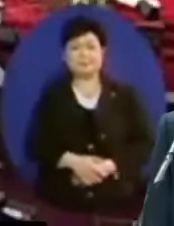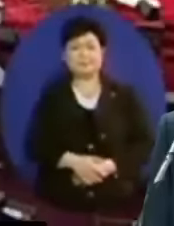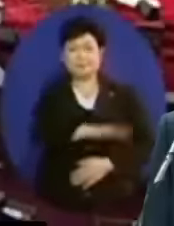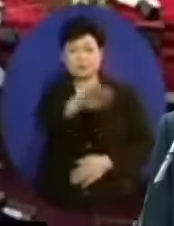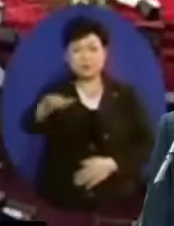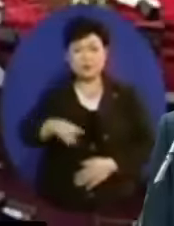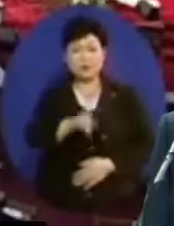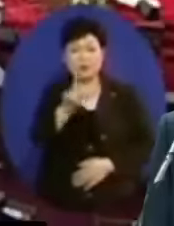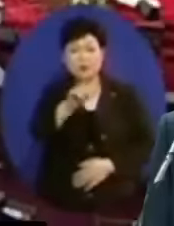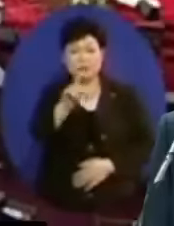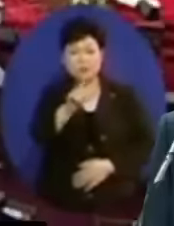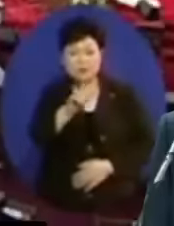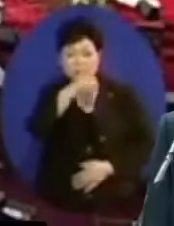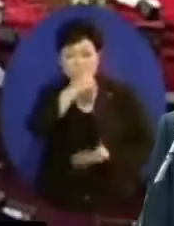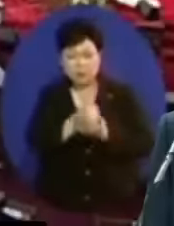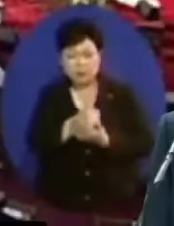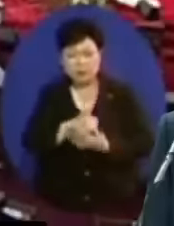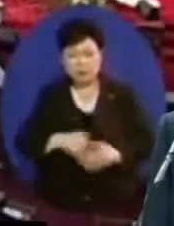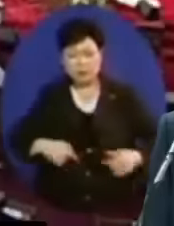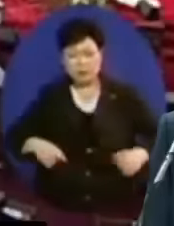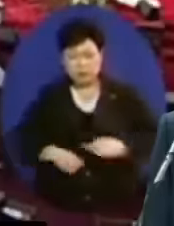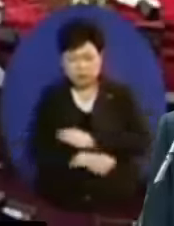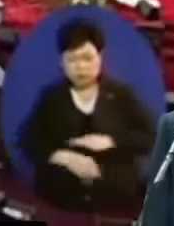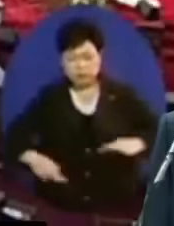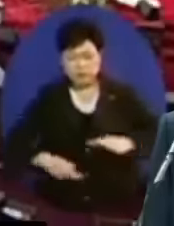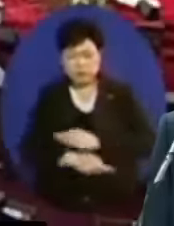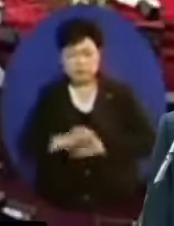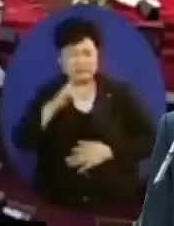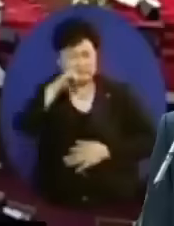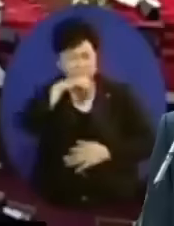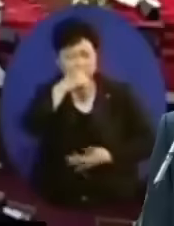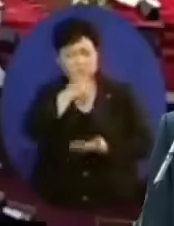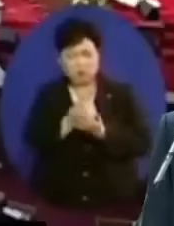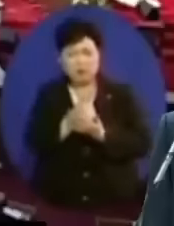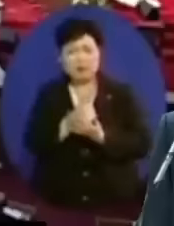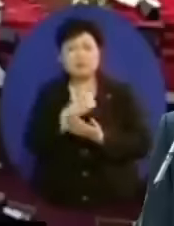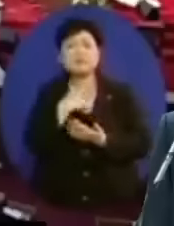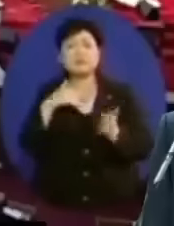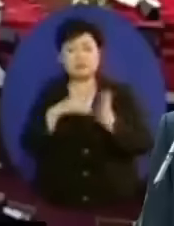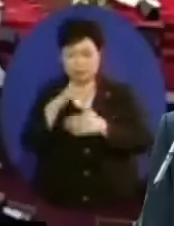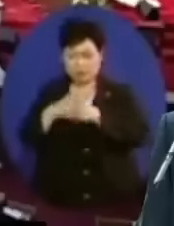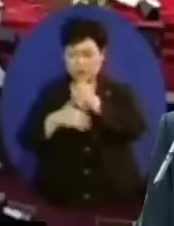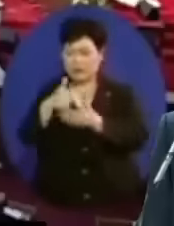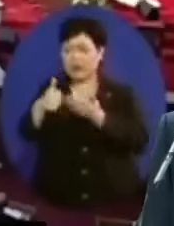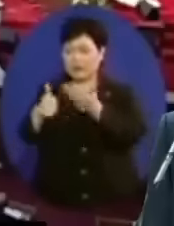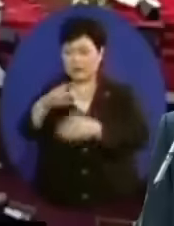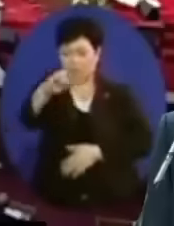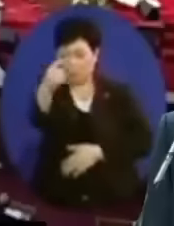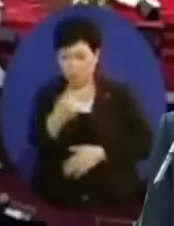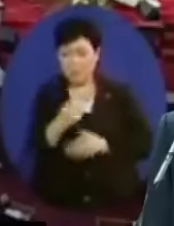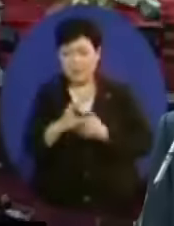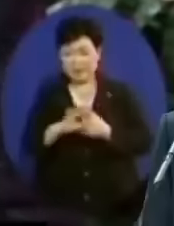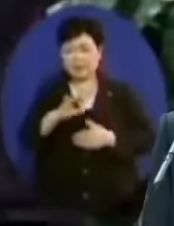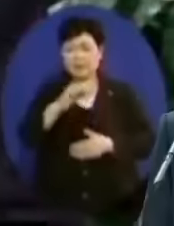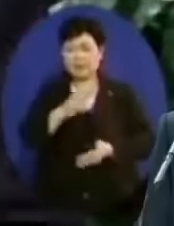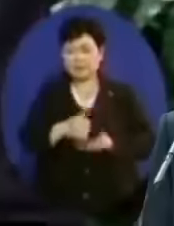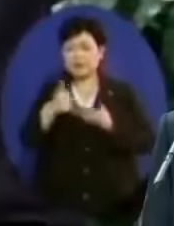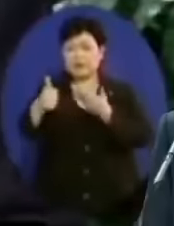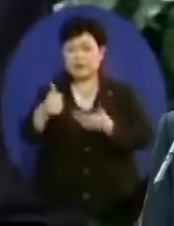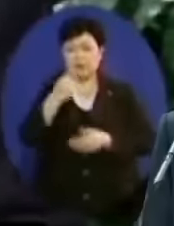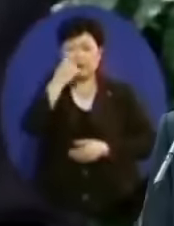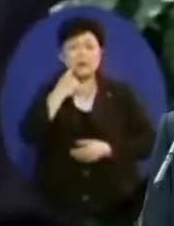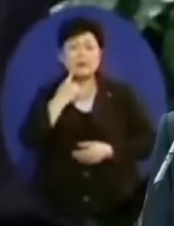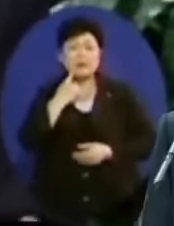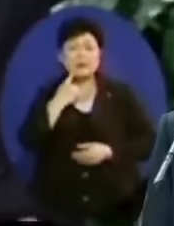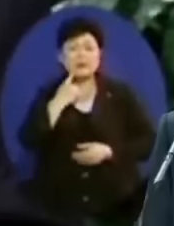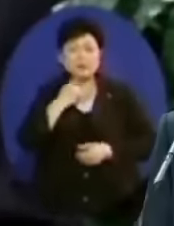우리가 어떠한 죄와 불의와 추악한 일을 했을지라도 주님께 돌아오면 주님이 긍휼히